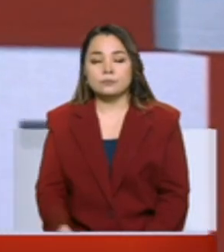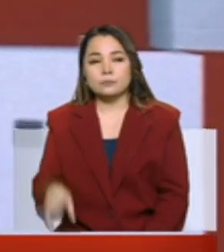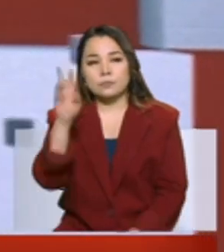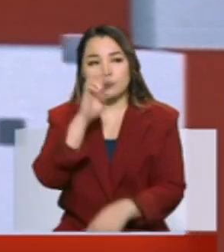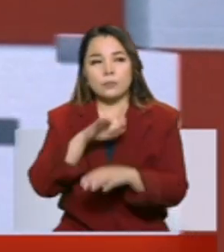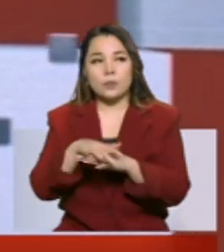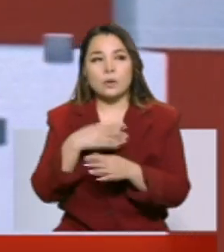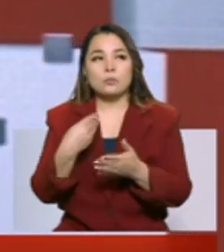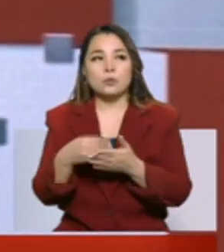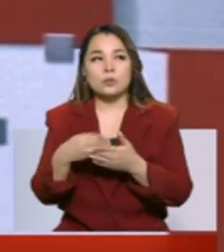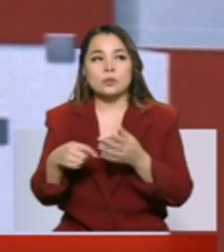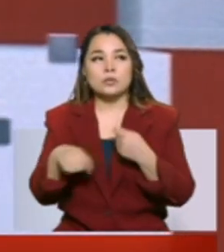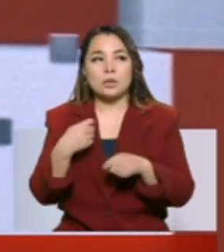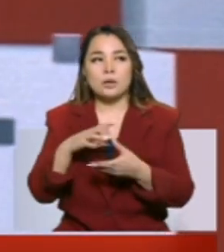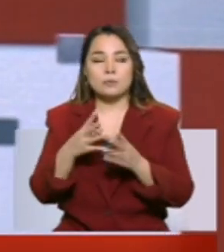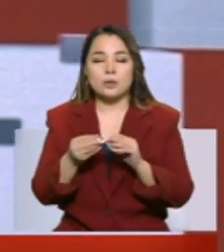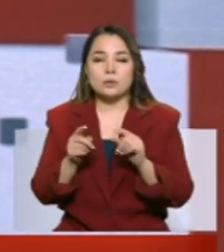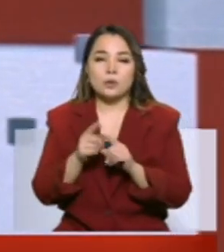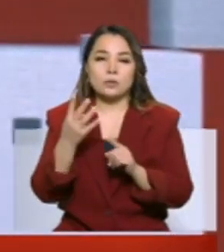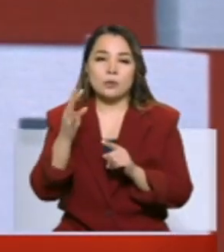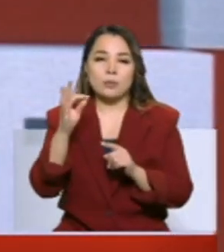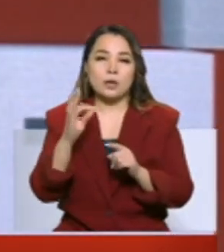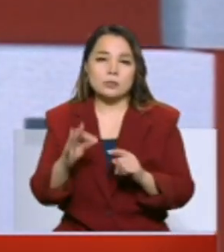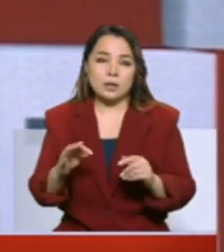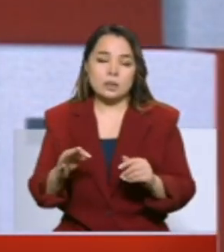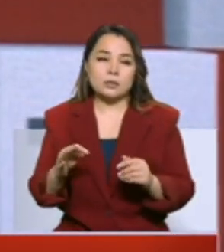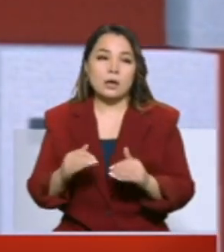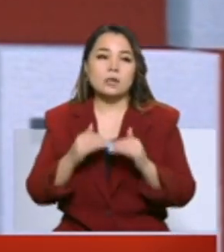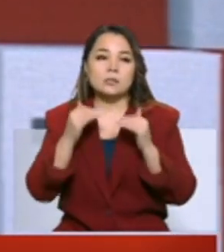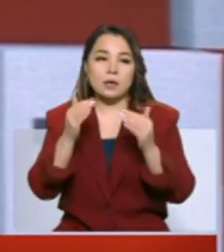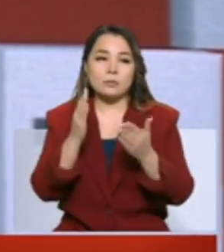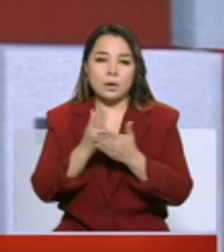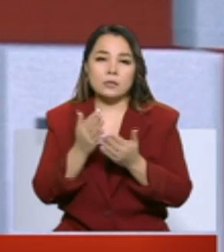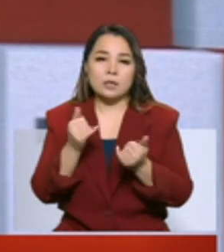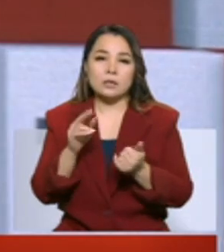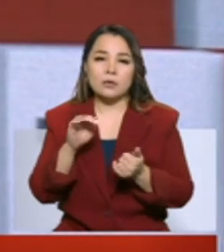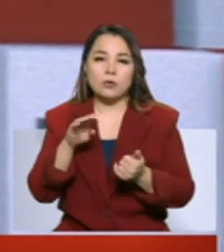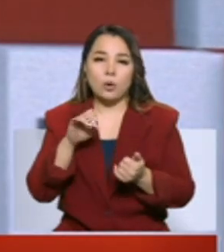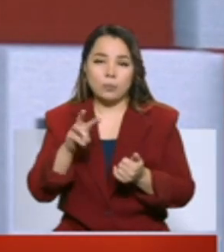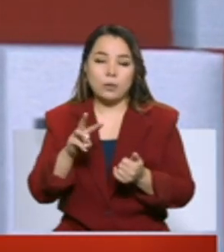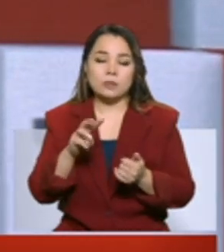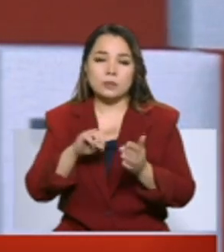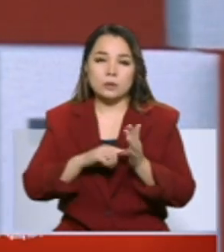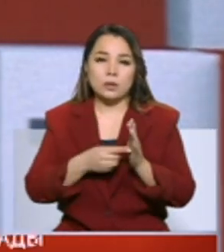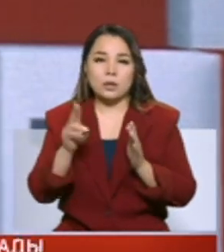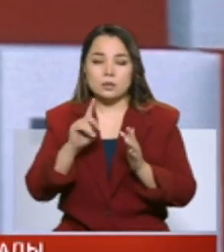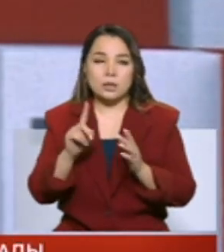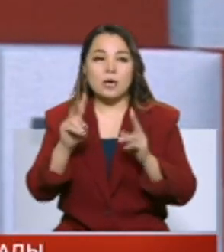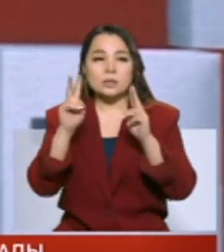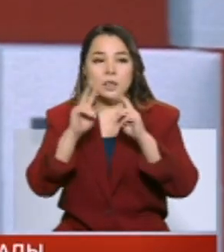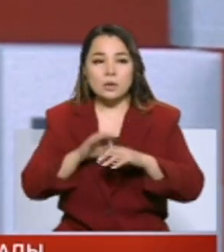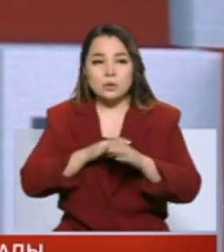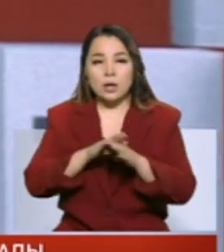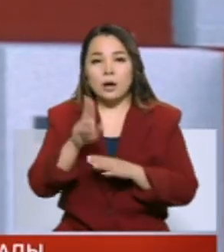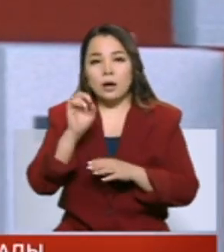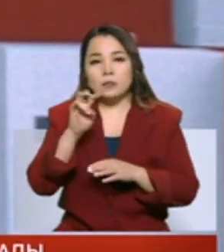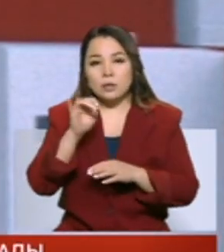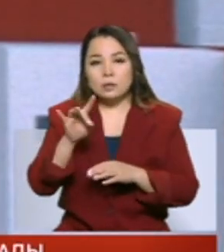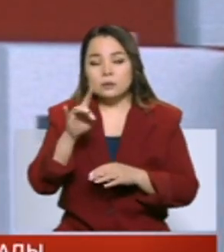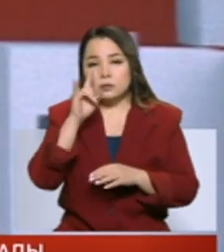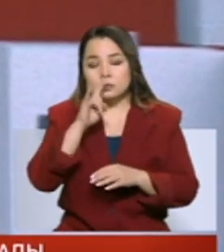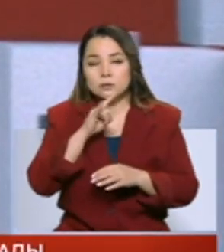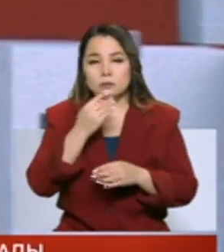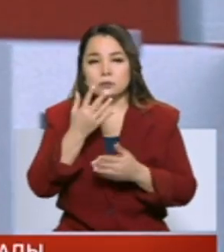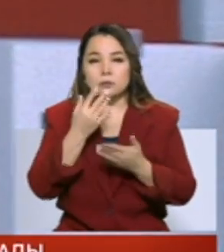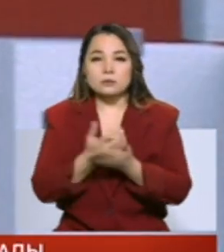Мемлекеттік бюджет шығыны кірістен 4% асып кеткен. Финпром.кз зерттеу орталығының дерегінше қаңтарда қазына